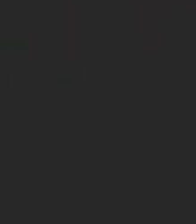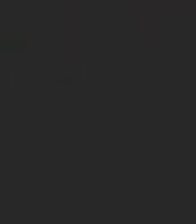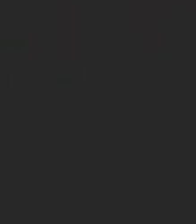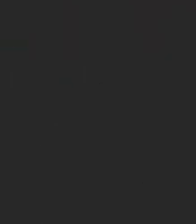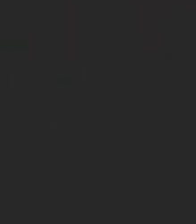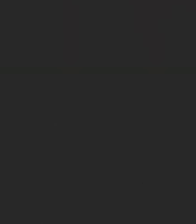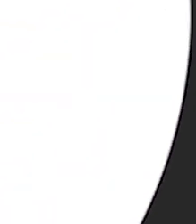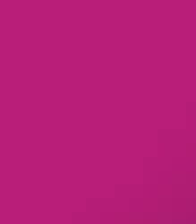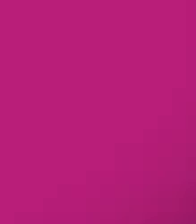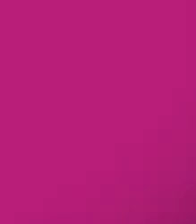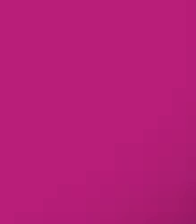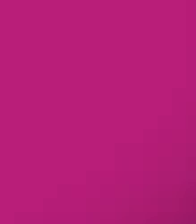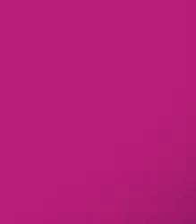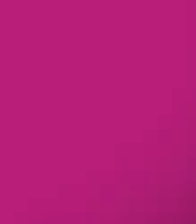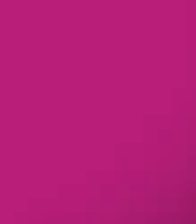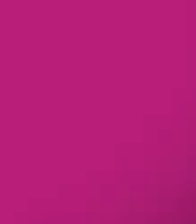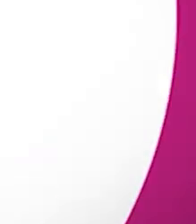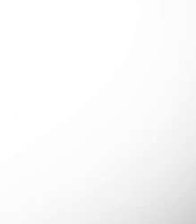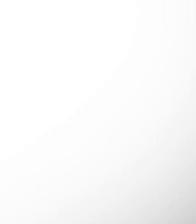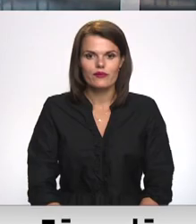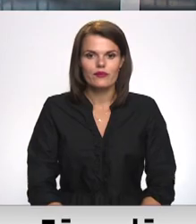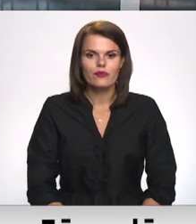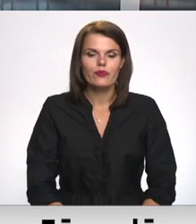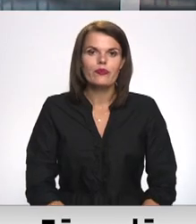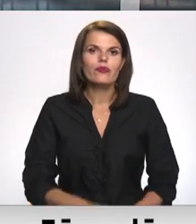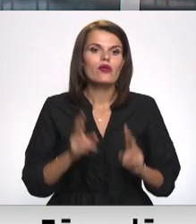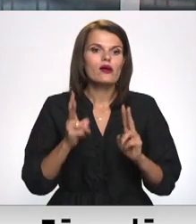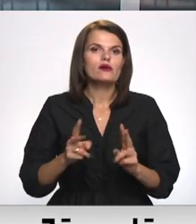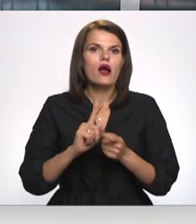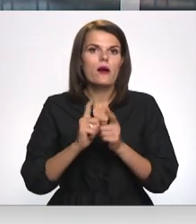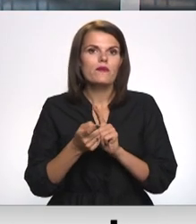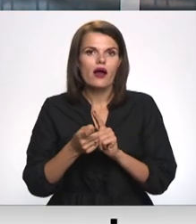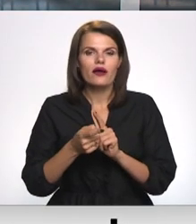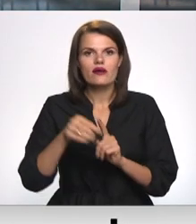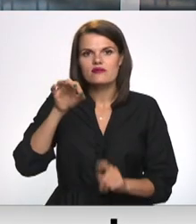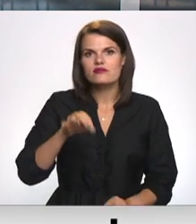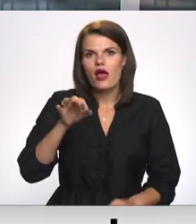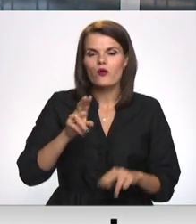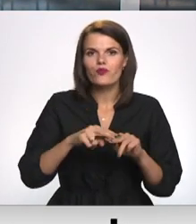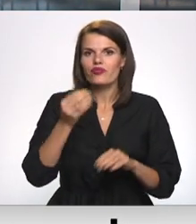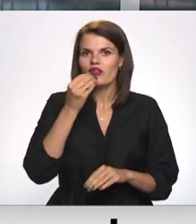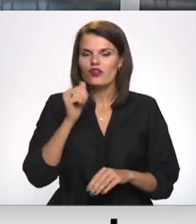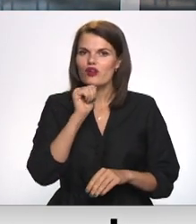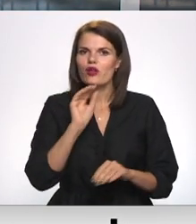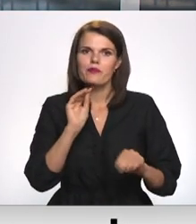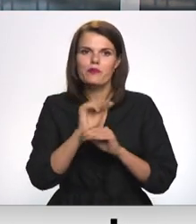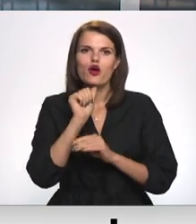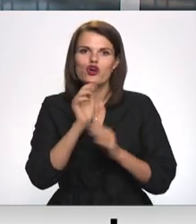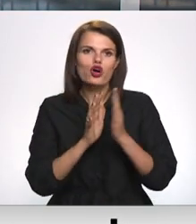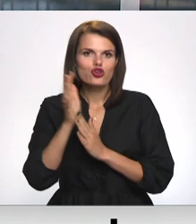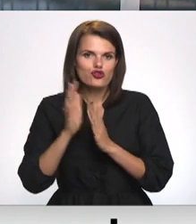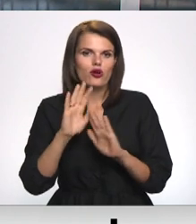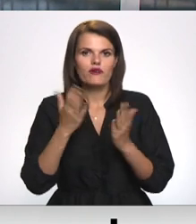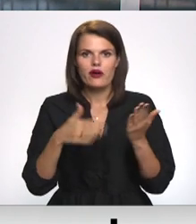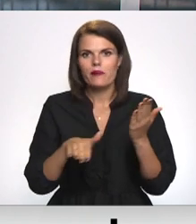Re, viss ēters ir te! Kā mainās tējas un ēdiena garša, ja tam pievieno garšaugus, un vai tie palīdz